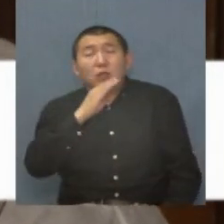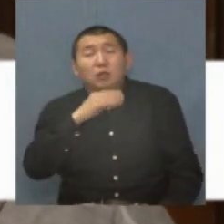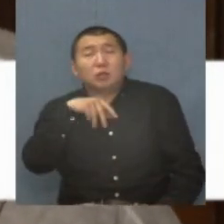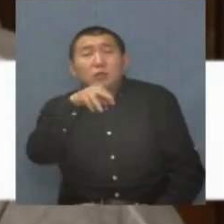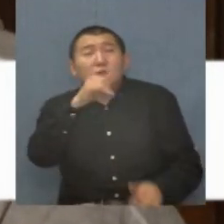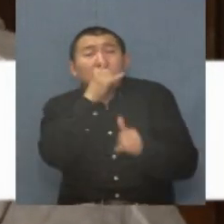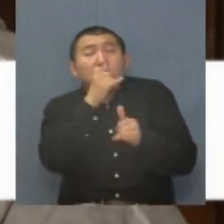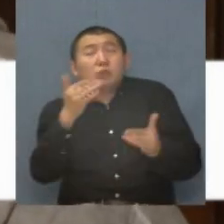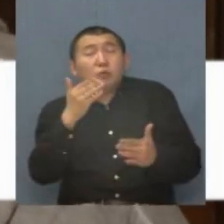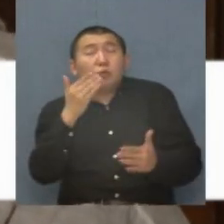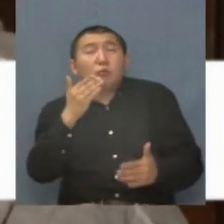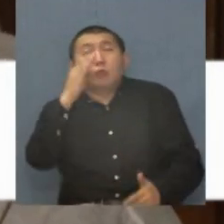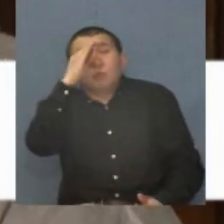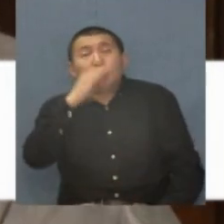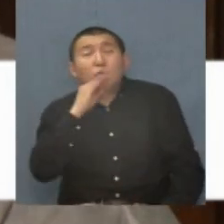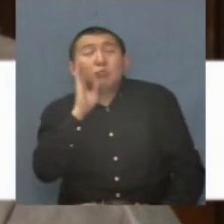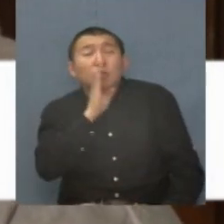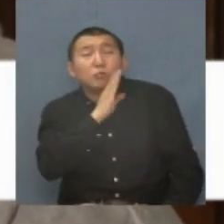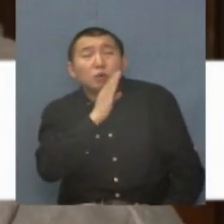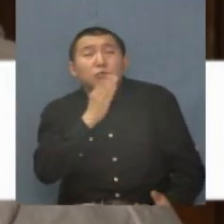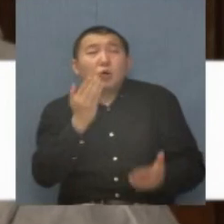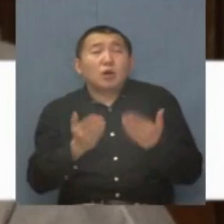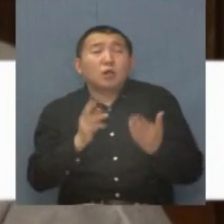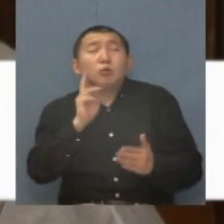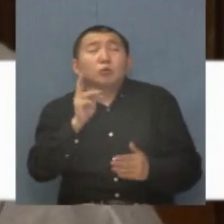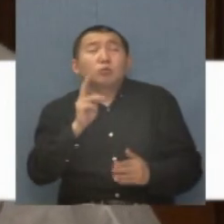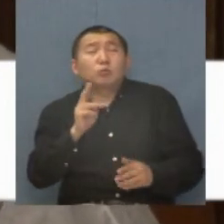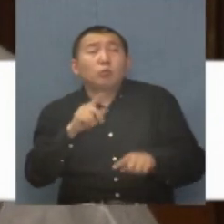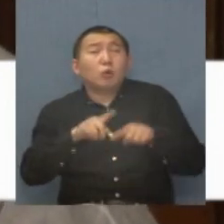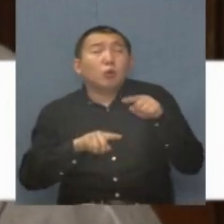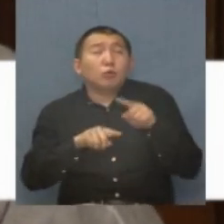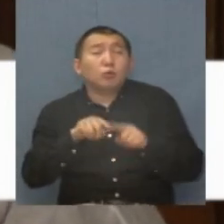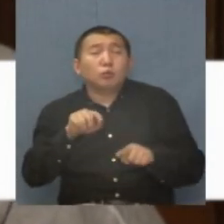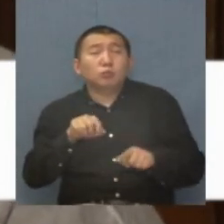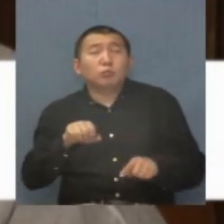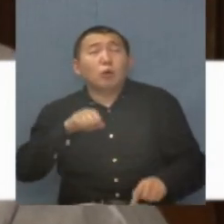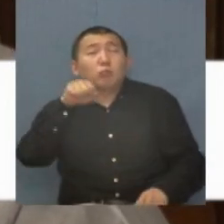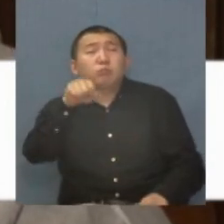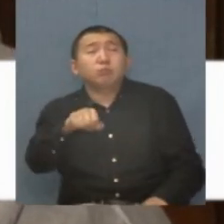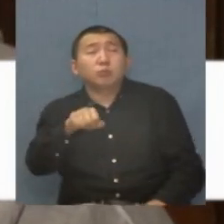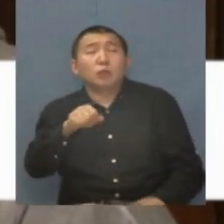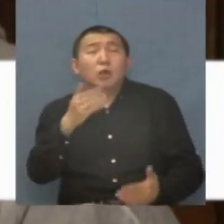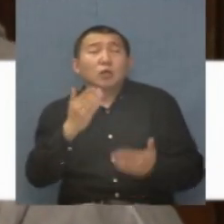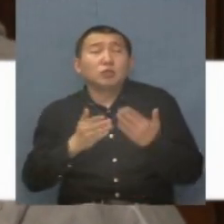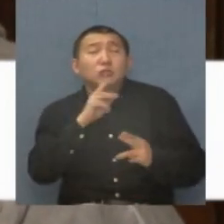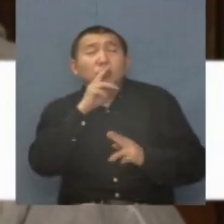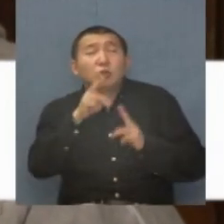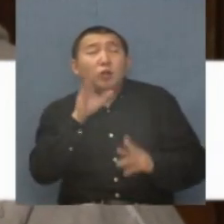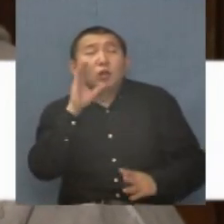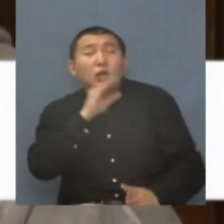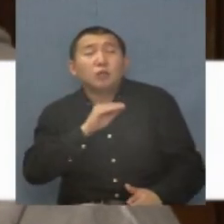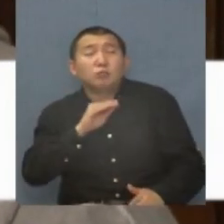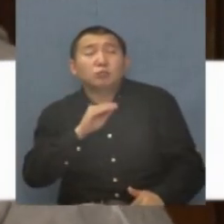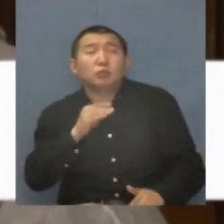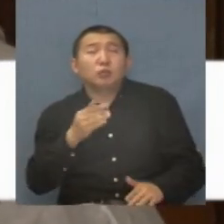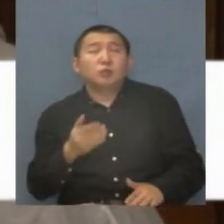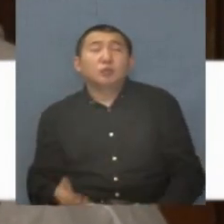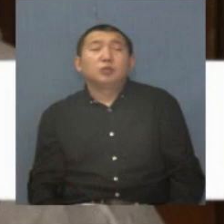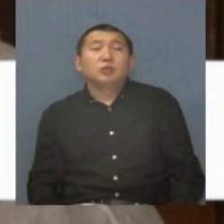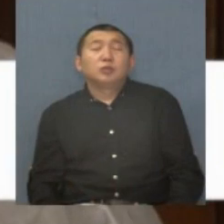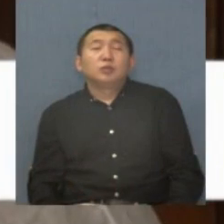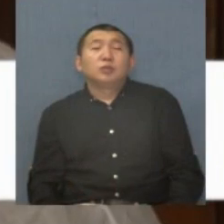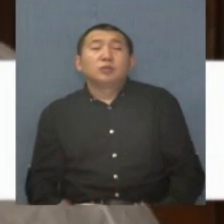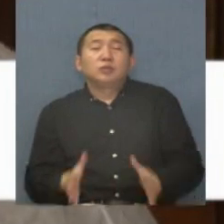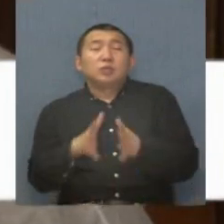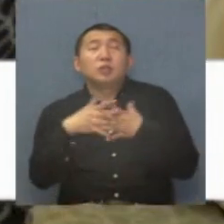көрсету. Мысалы, қиын жағдайда болған балалар, ол тек қана балаларғана қиын жағдайды емес, значит, олардың